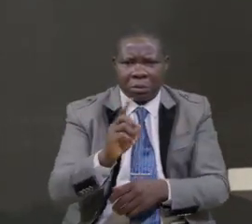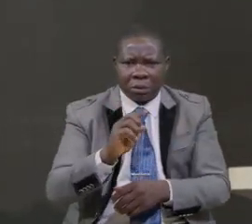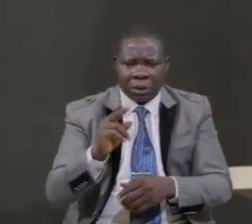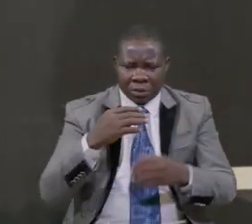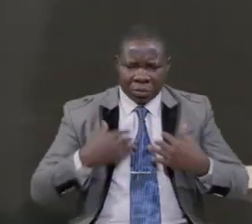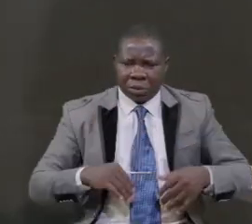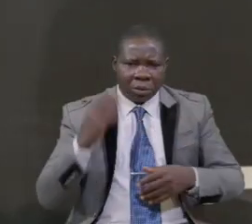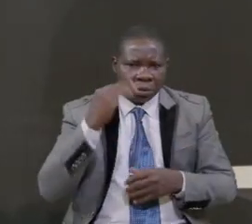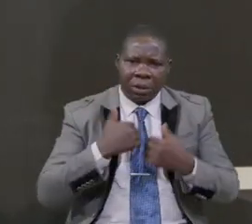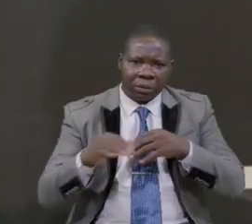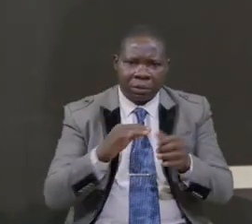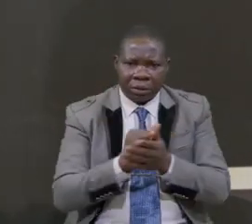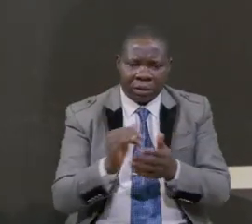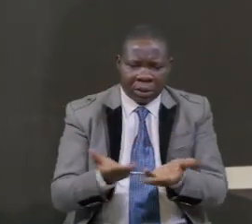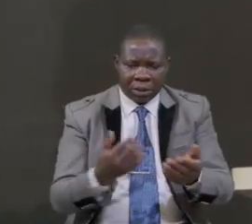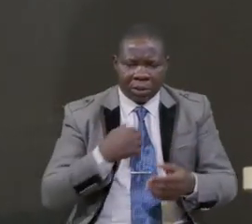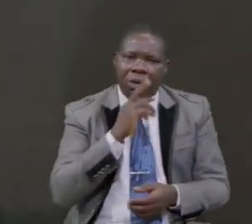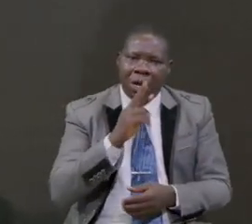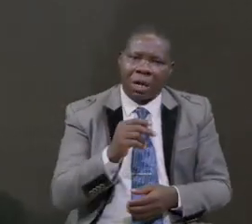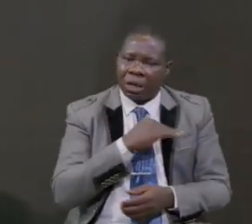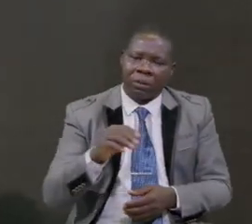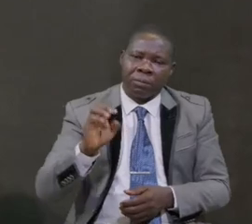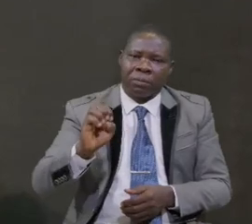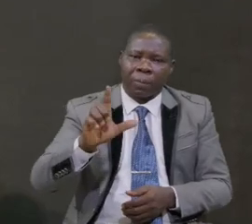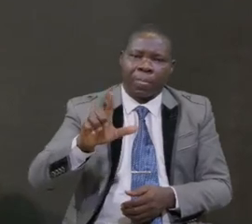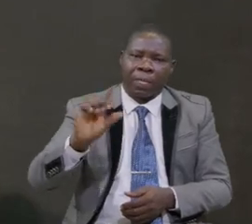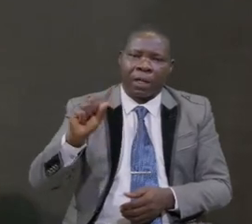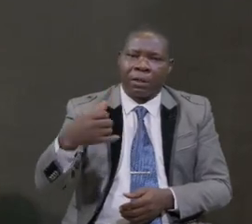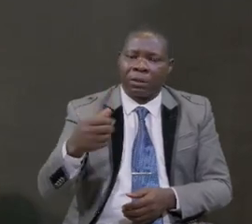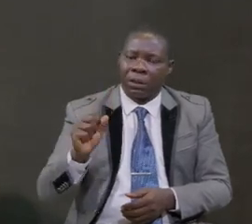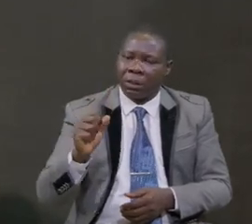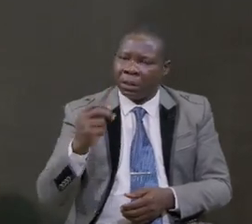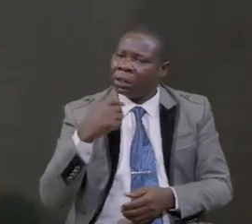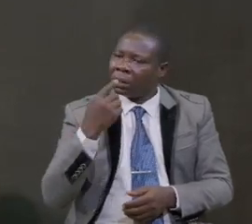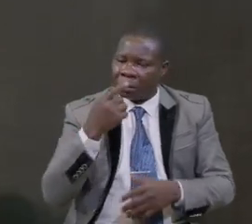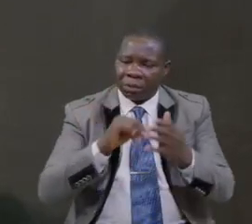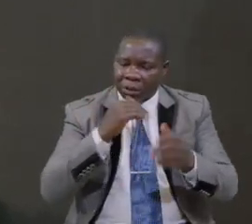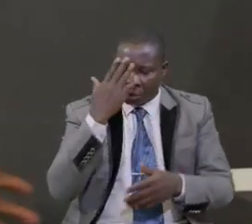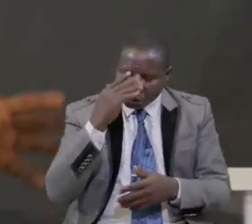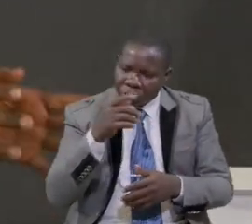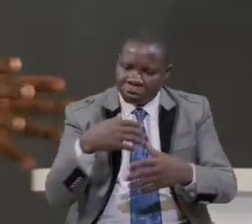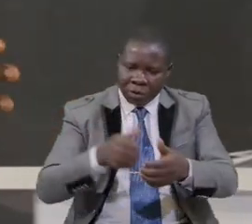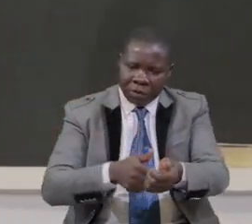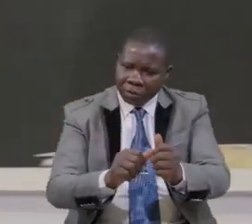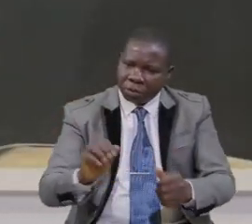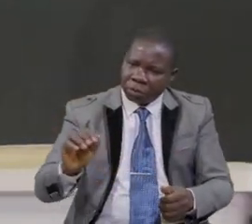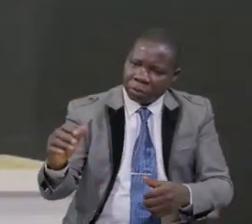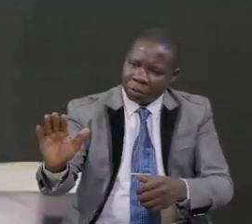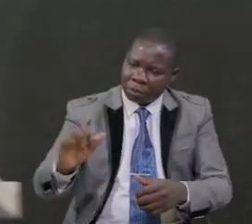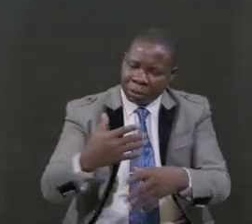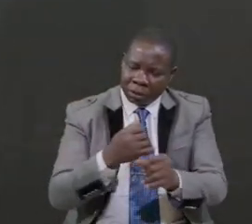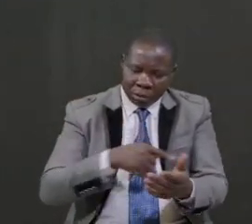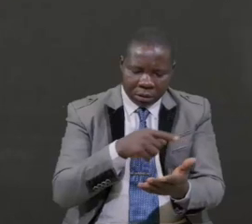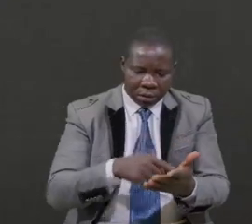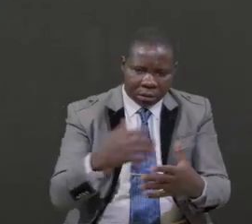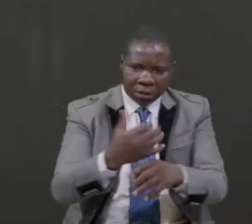là. Élisée a dit, je savais, j'étais vu, tu as suivi l'homme. J'étais vu, tu as pris ceci, tu as pris cela. Et tu as